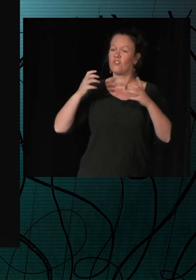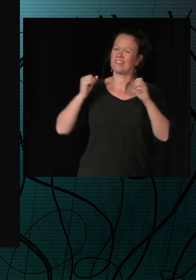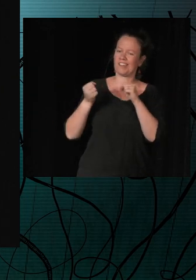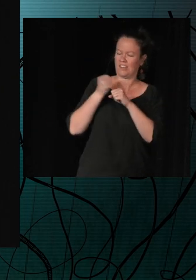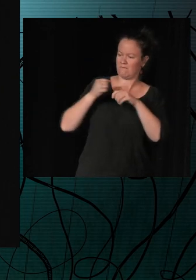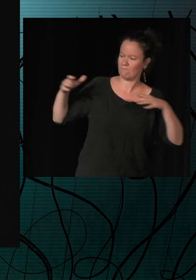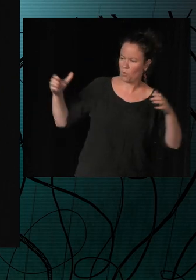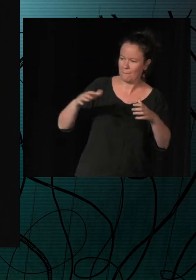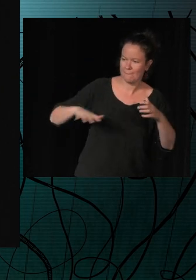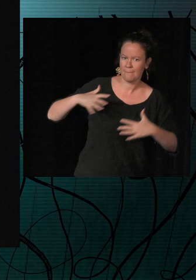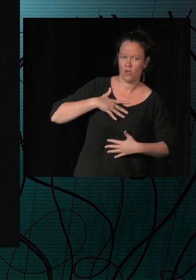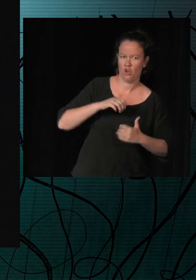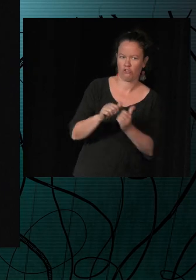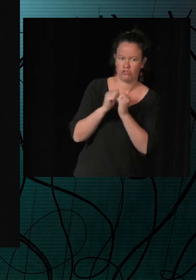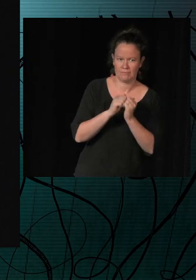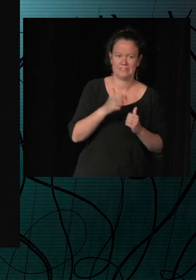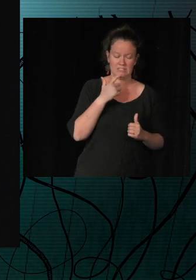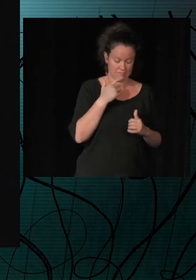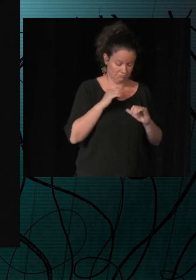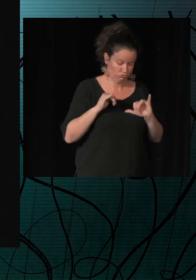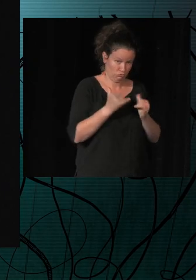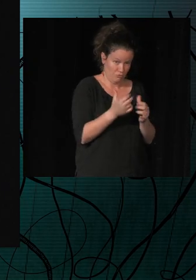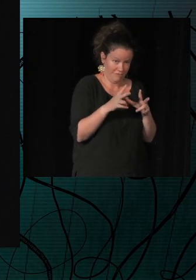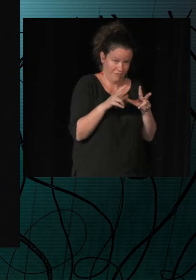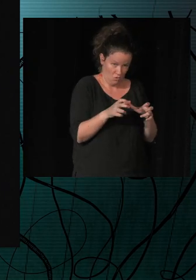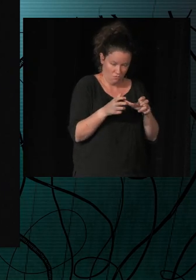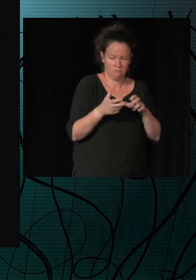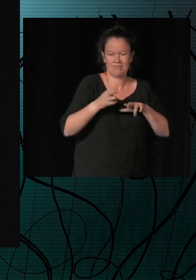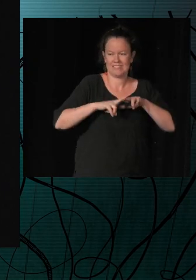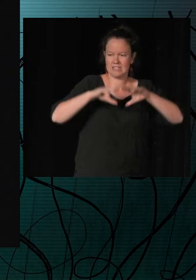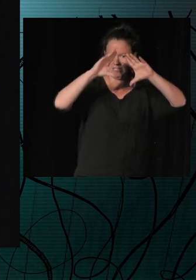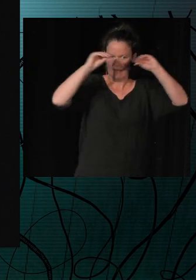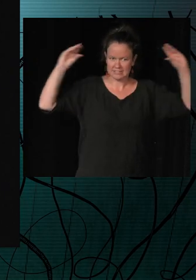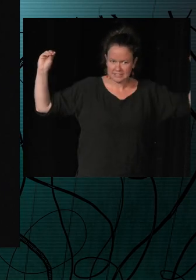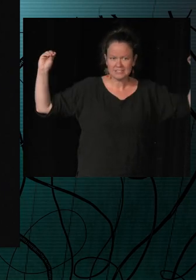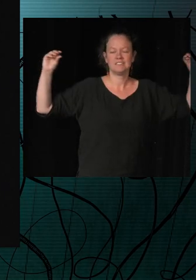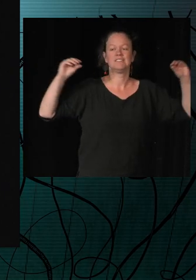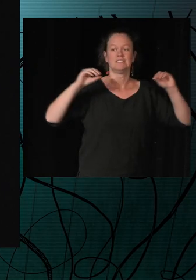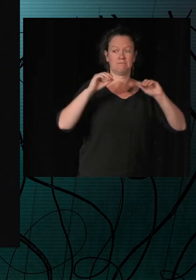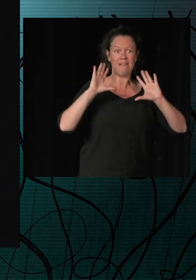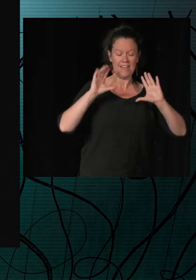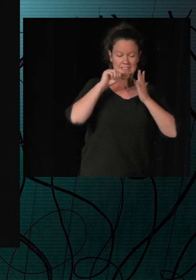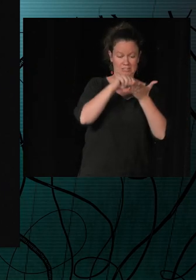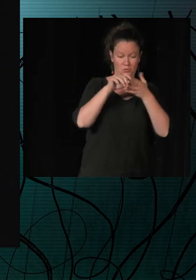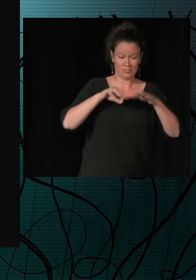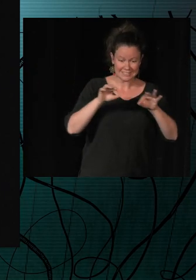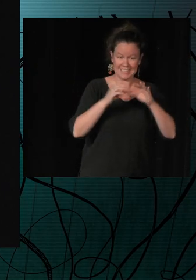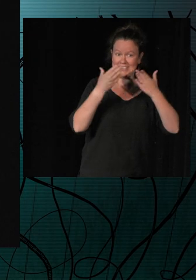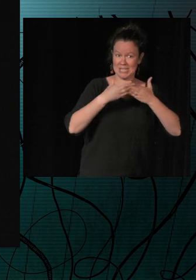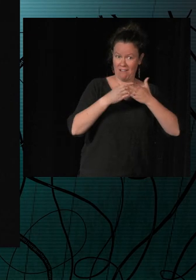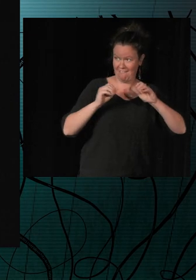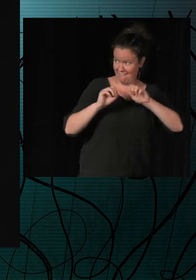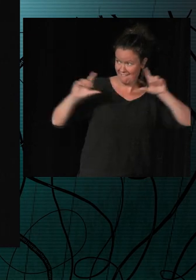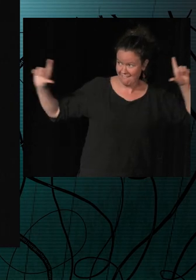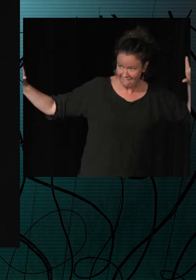euh à la fois il y avait des gens dans la salle mais c'était aussi retransmis sur twitch et donc c'était